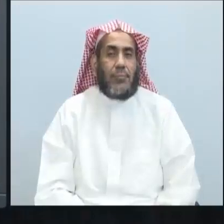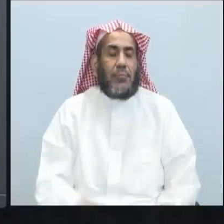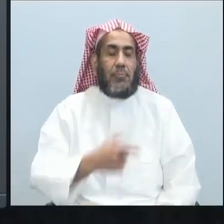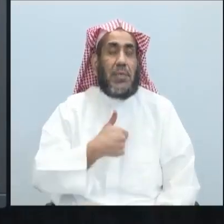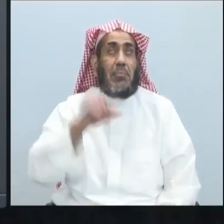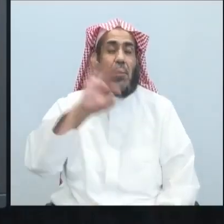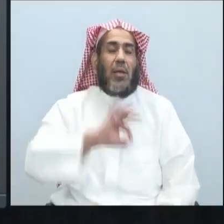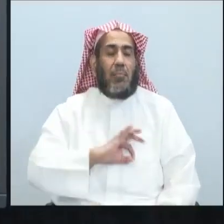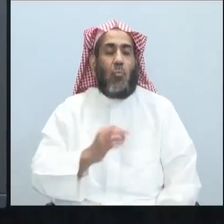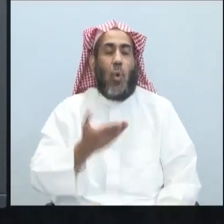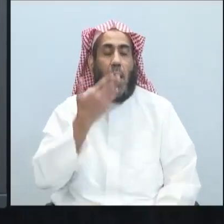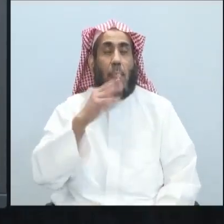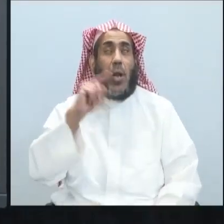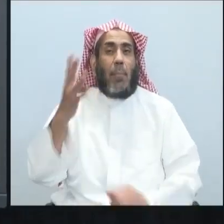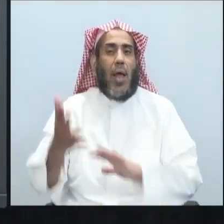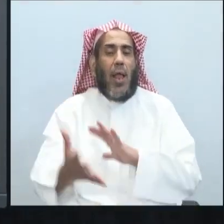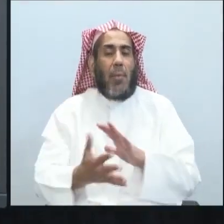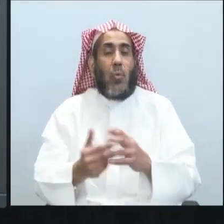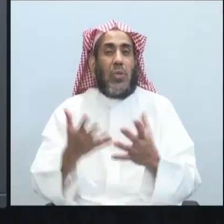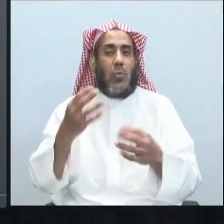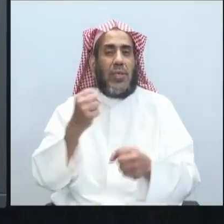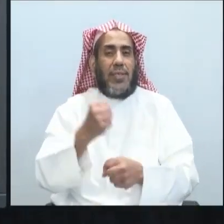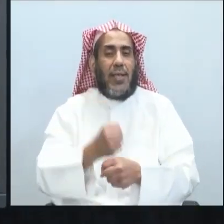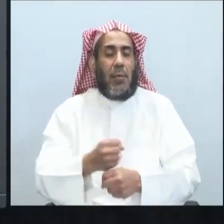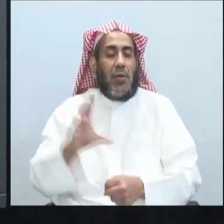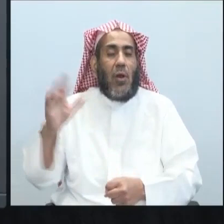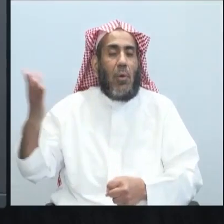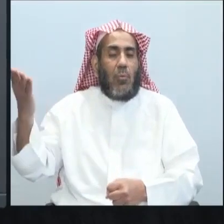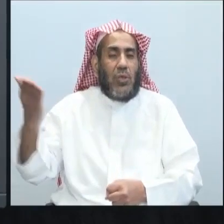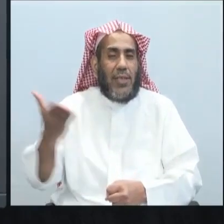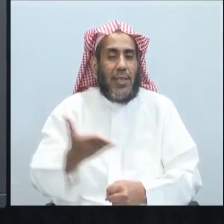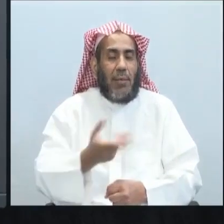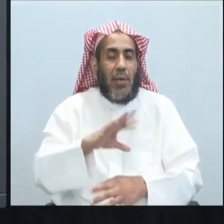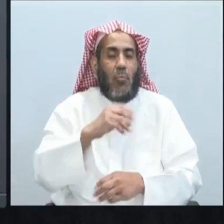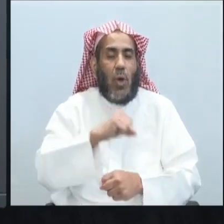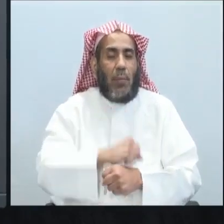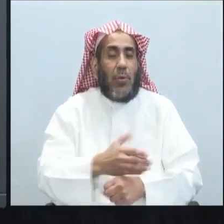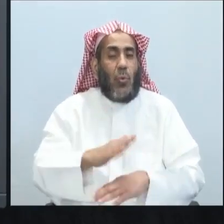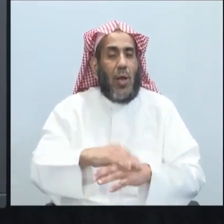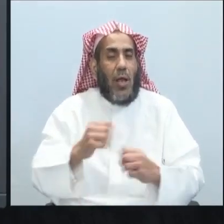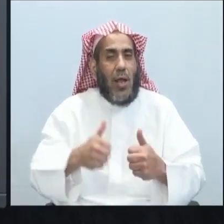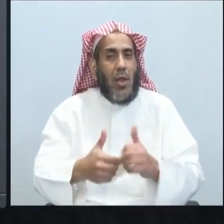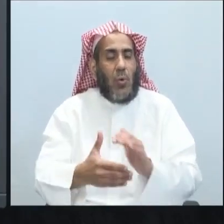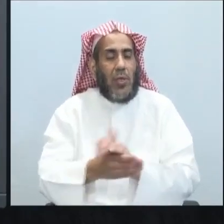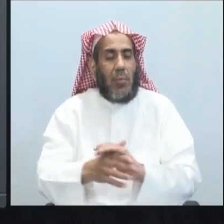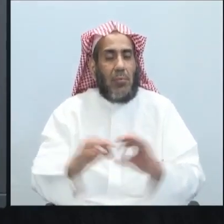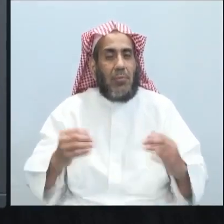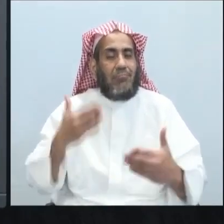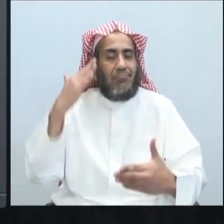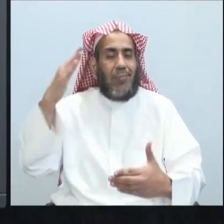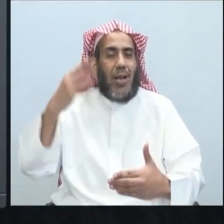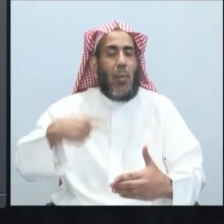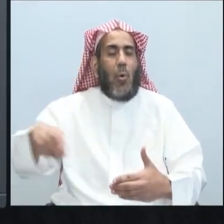بسم الله الرحمن الرحيم الحمد لله رب العالمين والصلاه والسلام على اشرف الانبياء والمرسلين نبينا محمد وعلى اله وصحبه اجمعين مرحبا